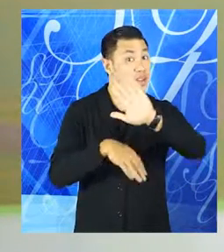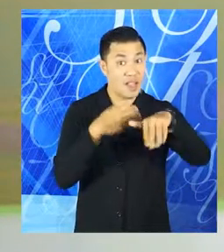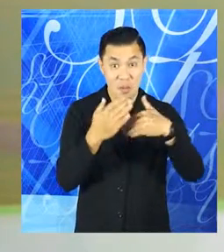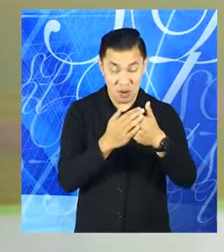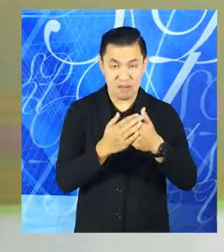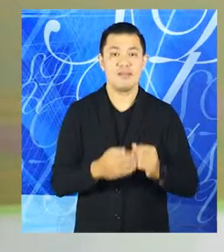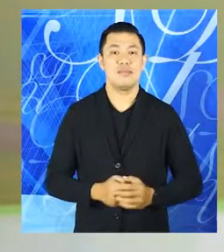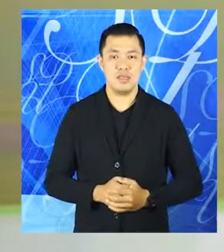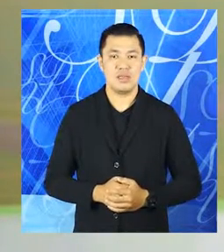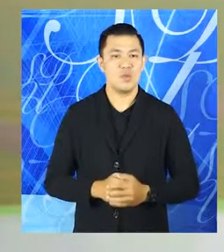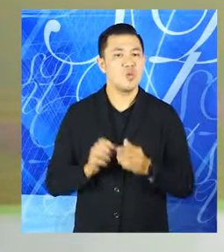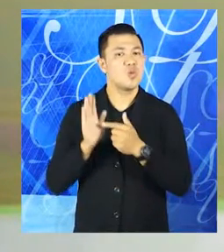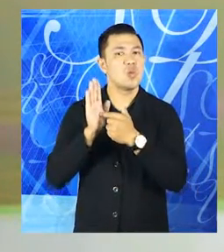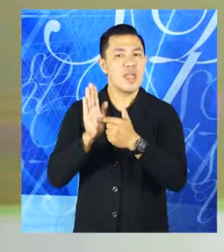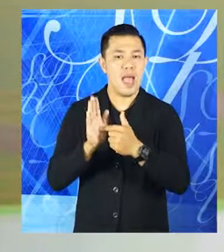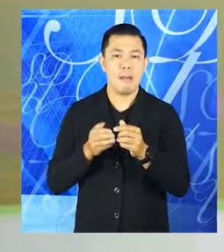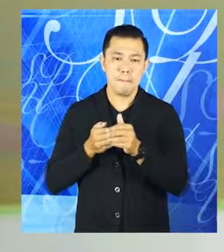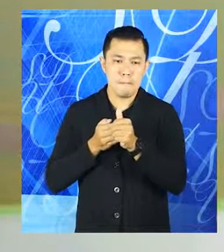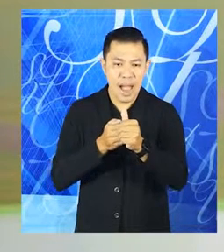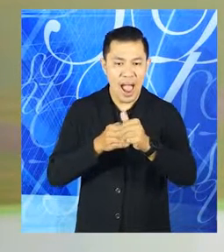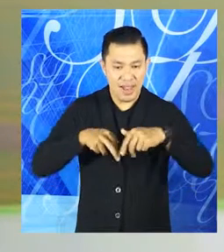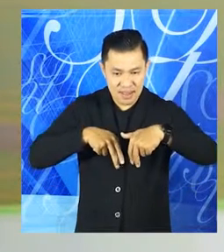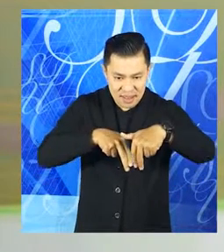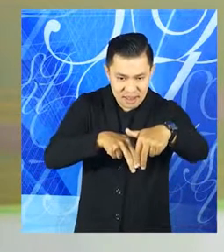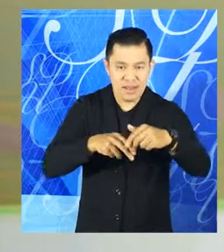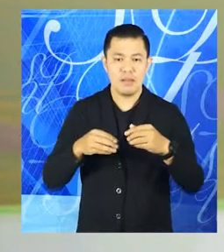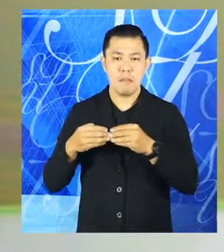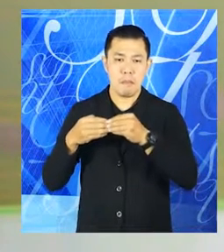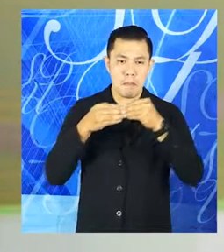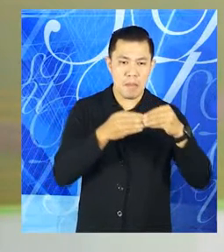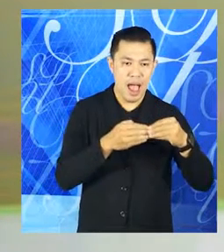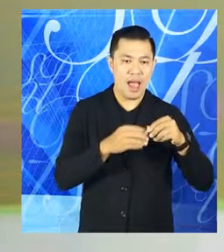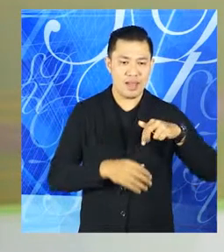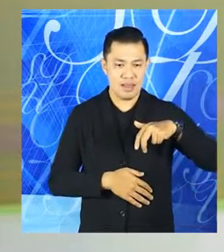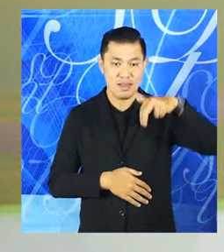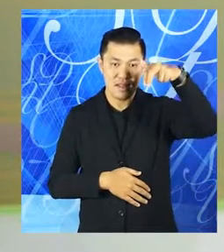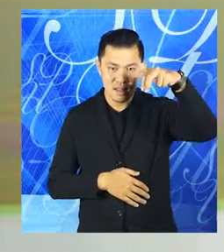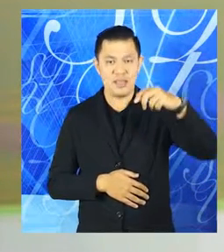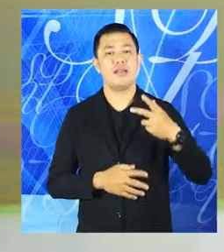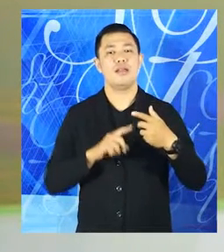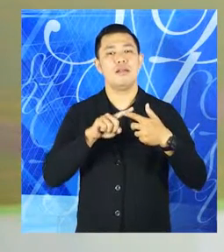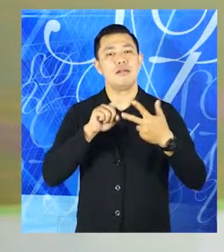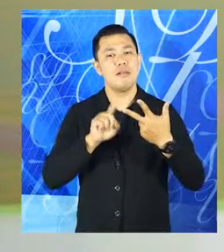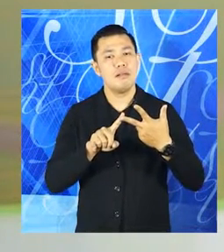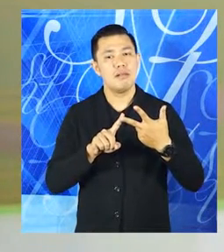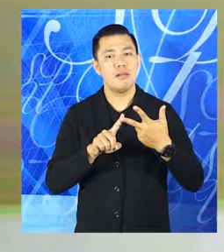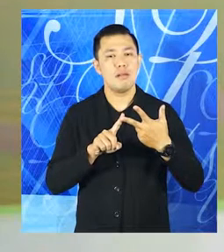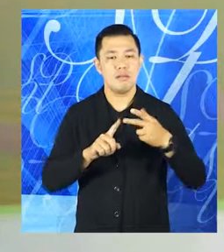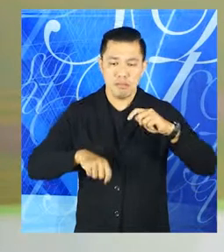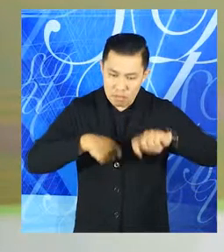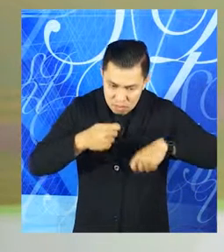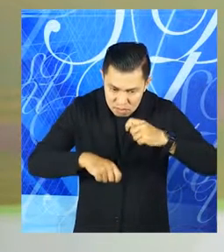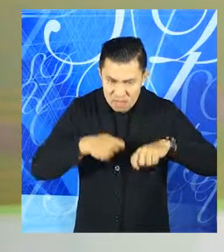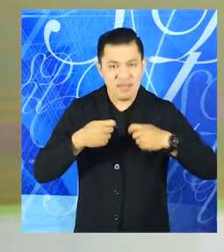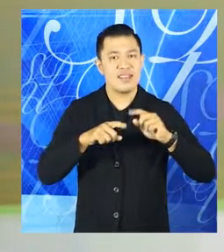ต้นเช่นการนำทางคนตาบอดการพาคนตาบอดขึ้นลงบันไดหรือการไปรับประทานอา